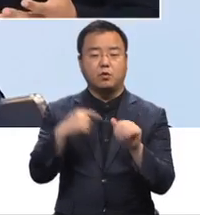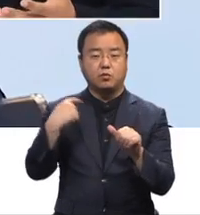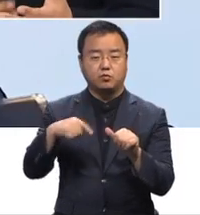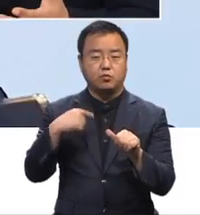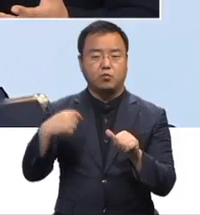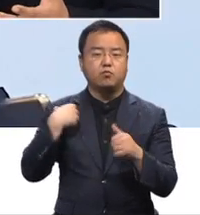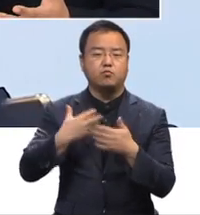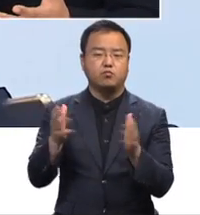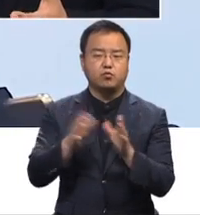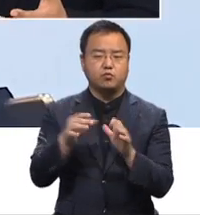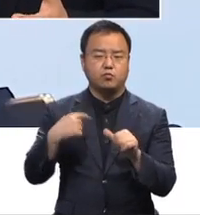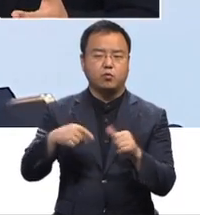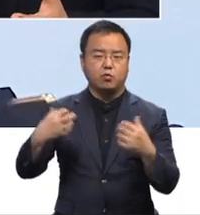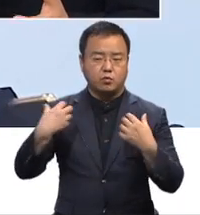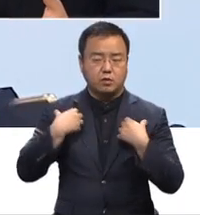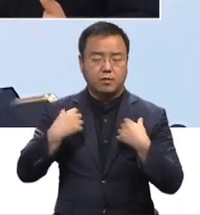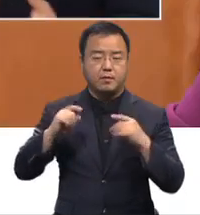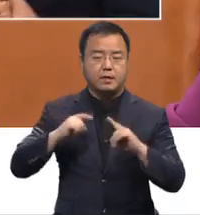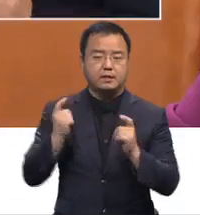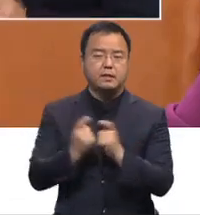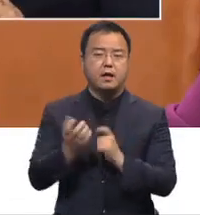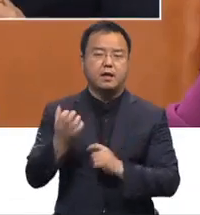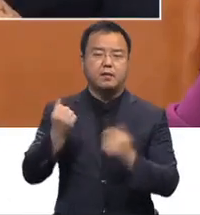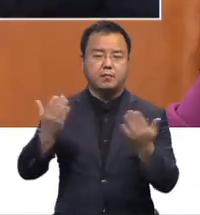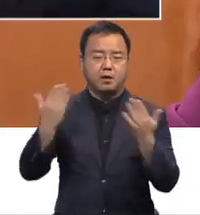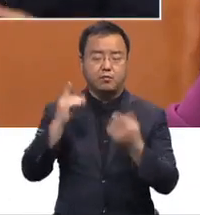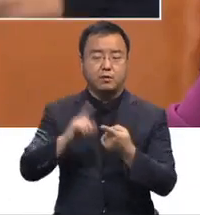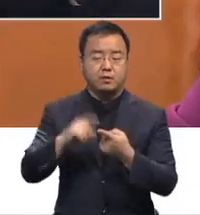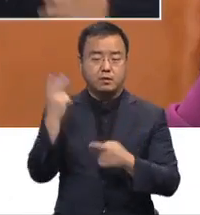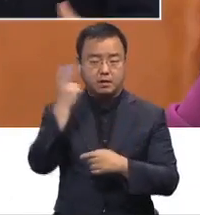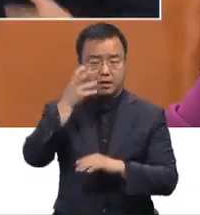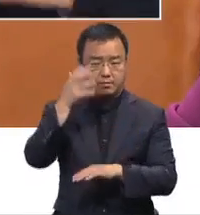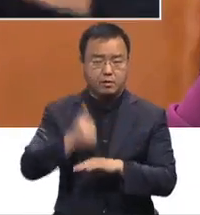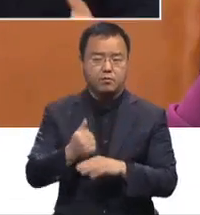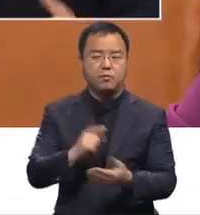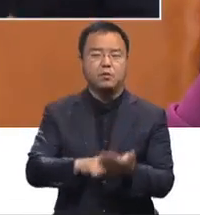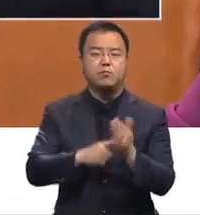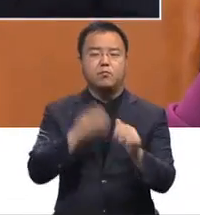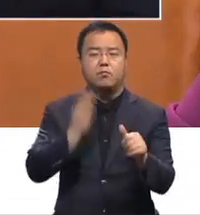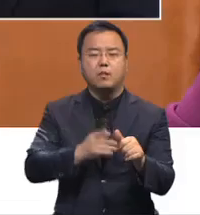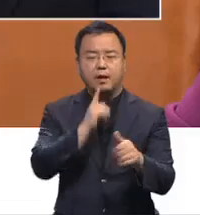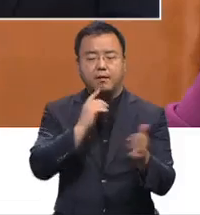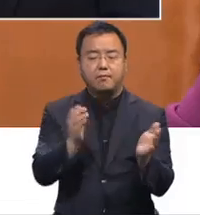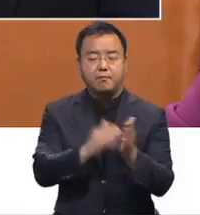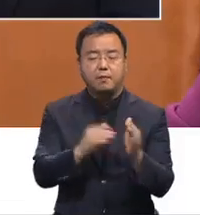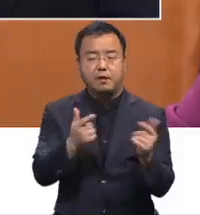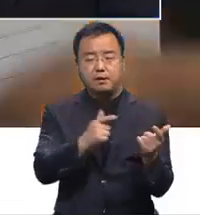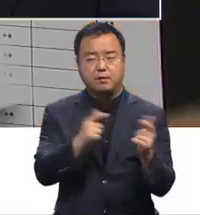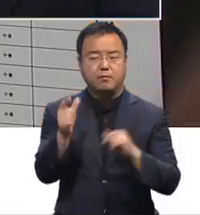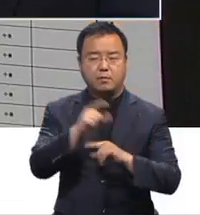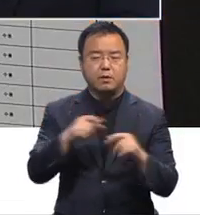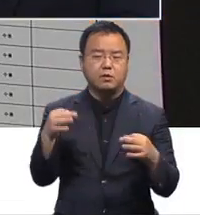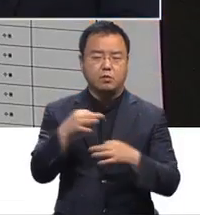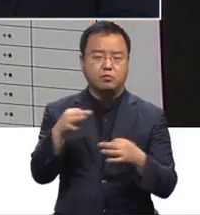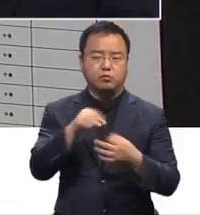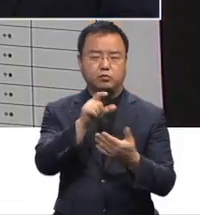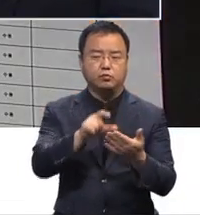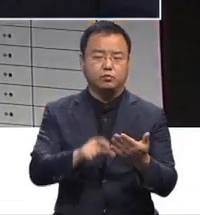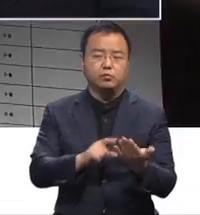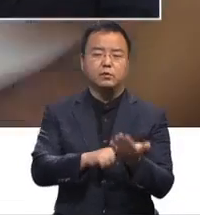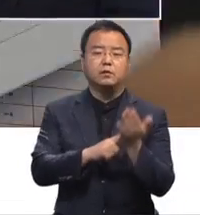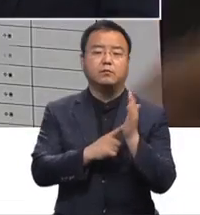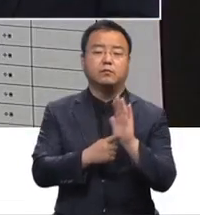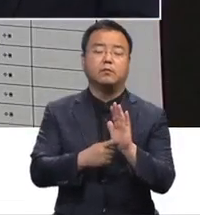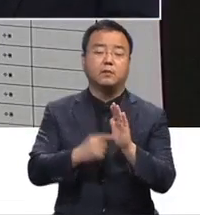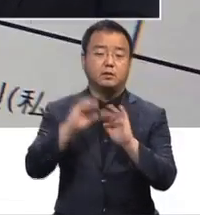그기에 사립학교 들에 대한 감사 결과를 공개한 아니라 안방 이어졌습니다 그래서 그대로도 계속해서 많은 감사 자를 들이 공개가 돼 썼구요 이